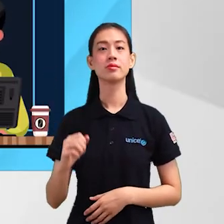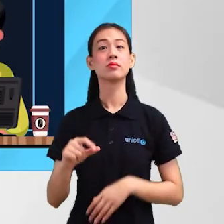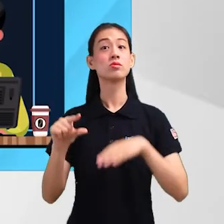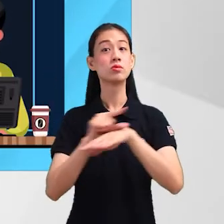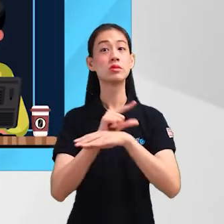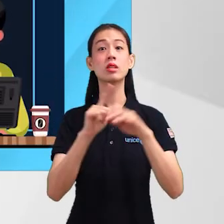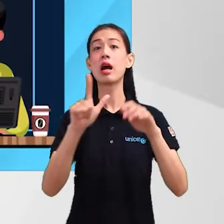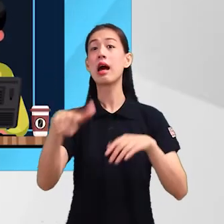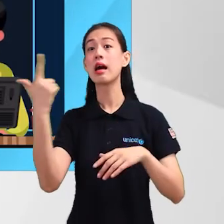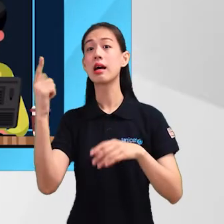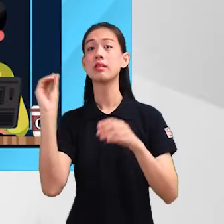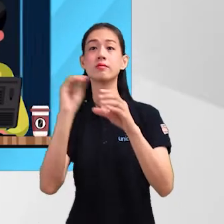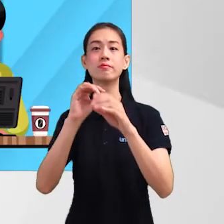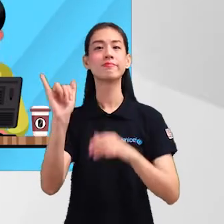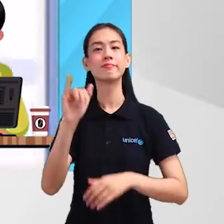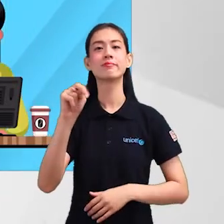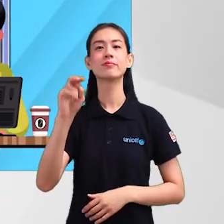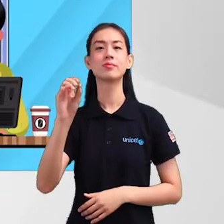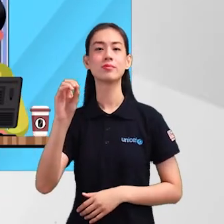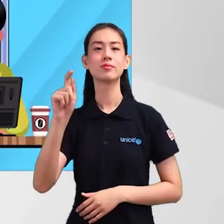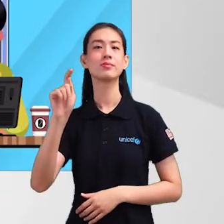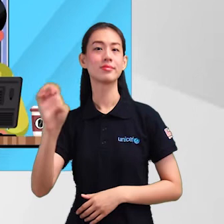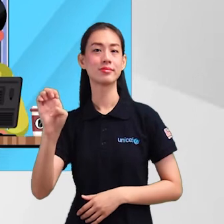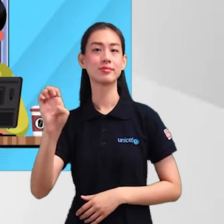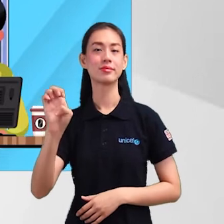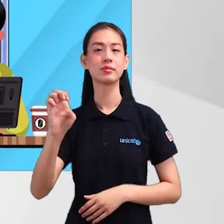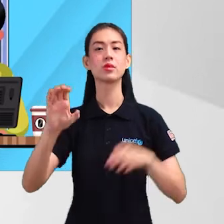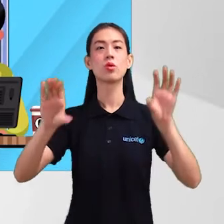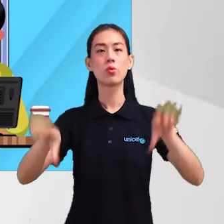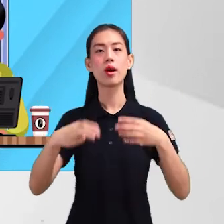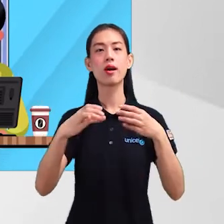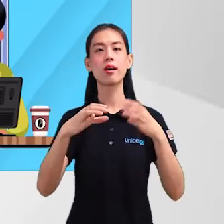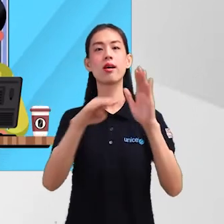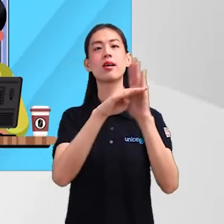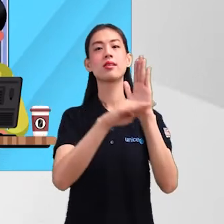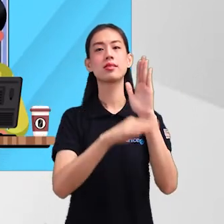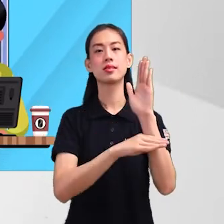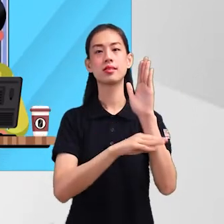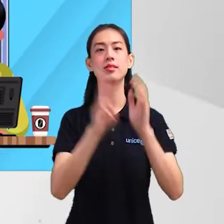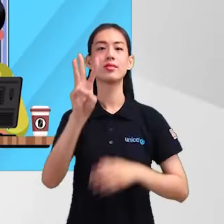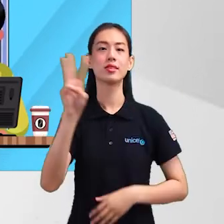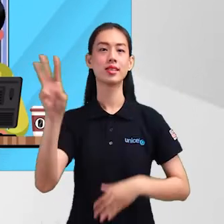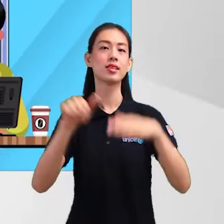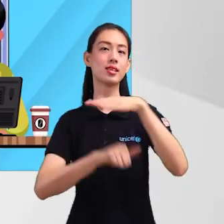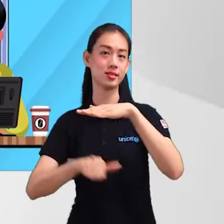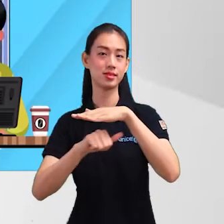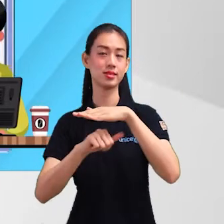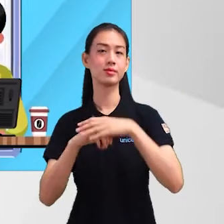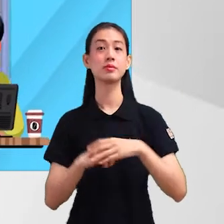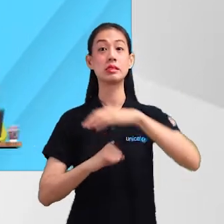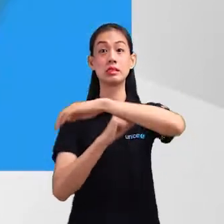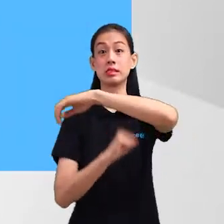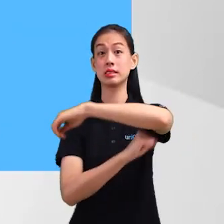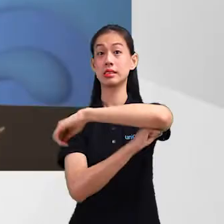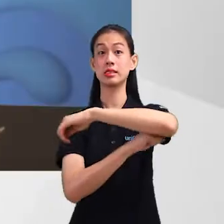kita. Tapi anda boleh guna perisian lain seperti Notepad untuk hasilkan atur cara HTML dan memaparkannya dengan